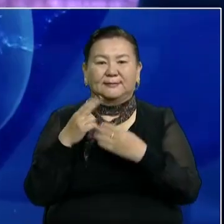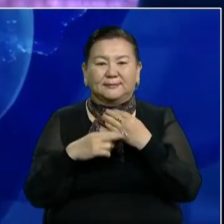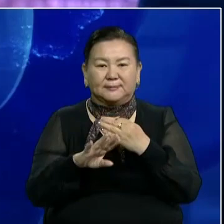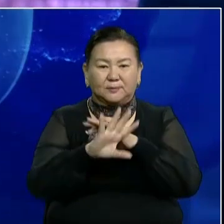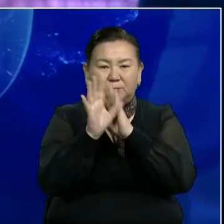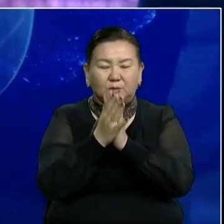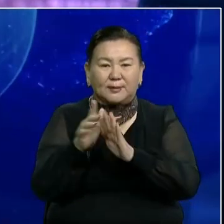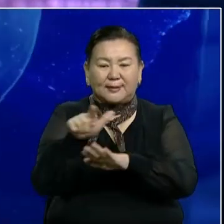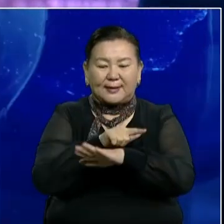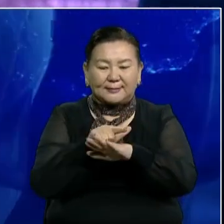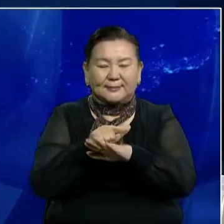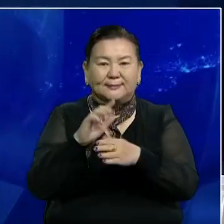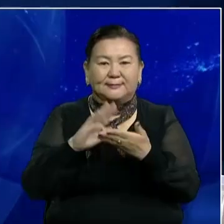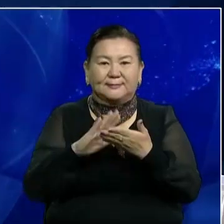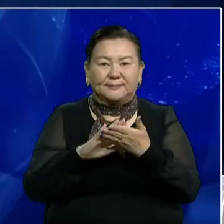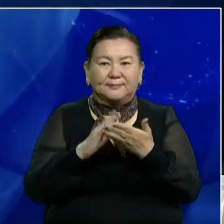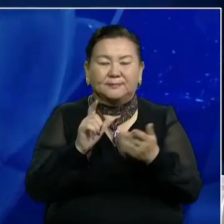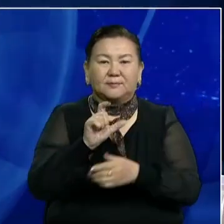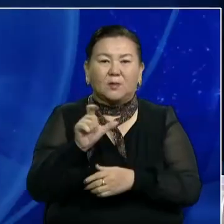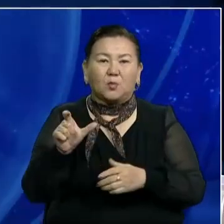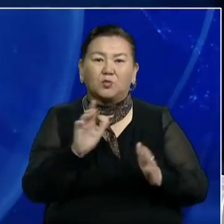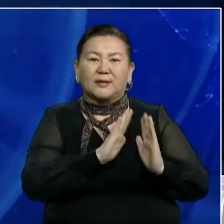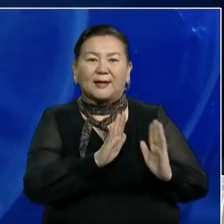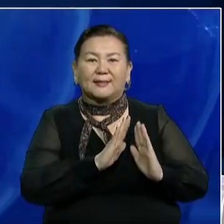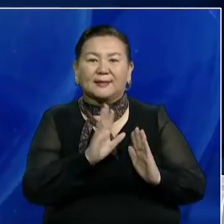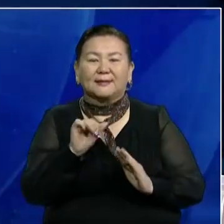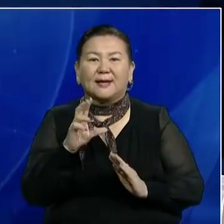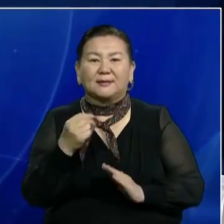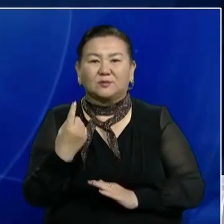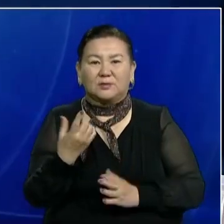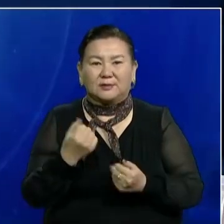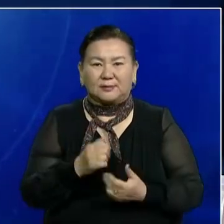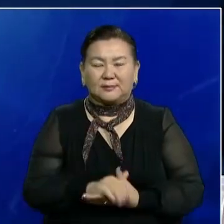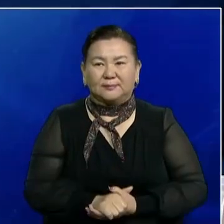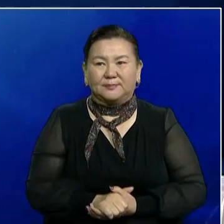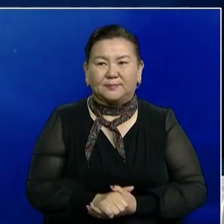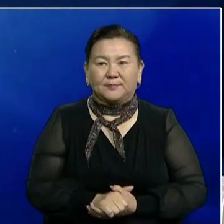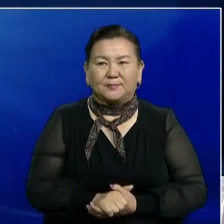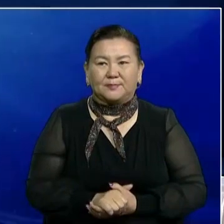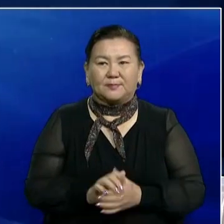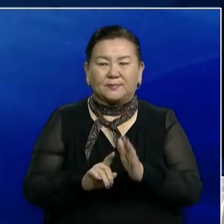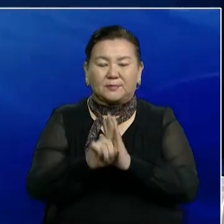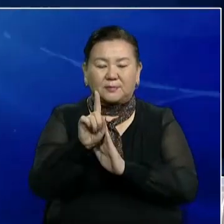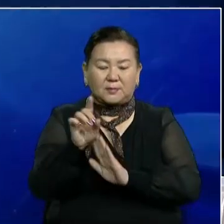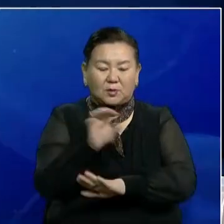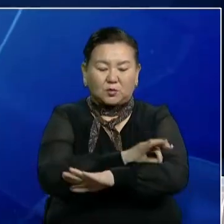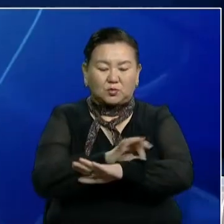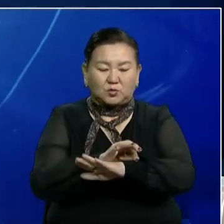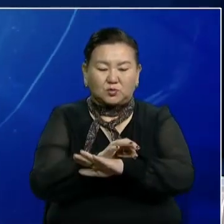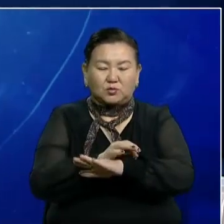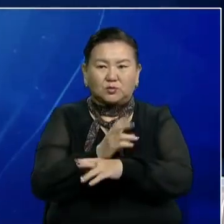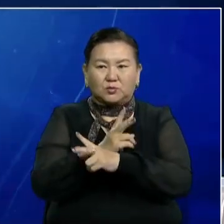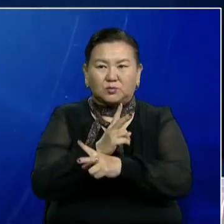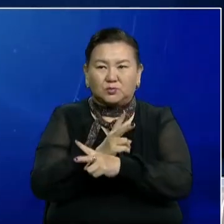болох бүх л газрууд ингээд танилцуулаад явж байна. Ер нь хүмүүсийн хандлага хэрхэн яаж хүлээж авч байна? За эхлээд төсөл танилцуулгад яг ингээд хүүхдийн маллалгийн эхлээд